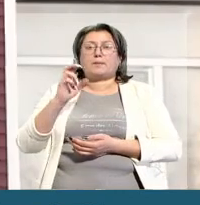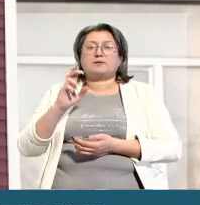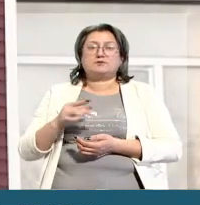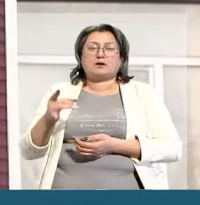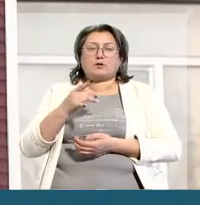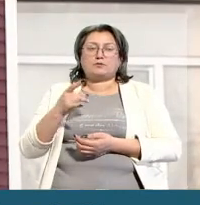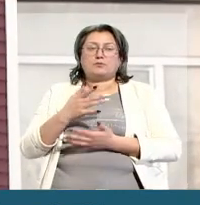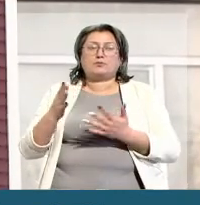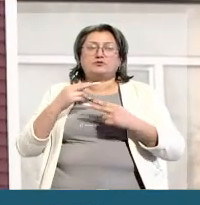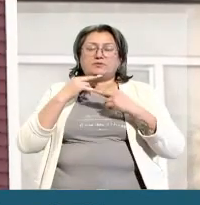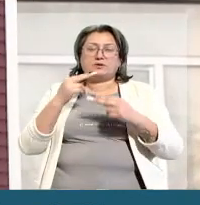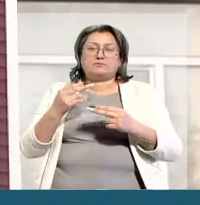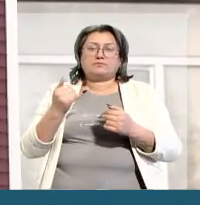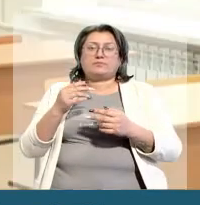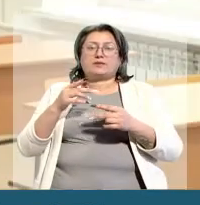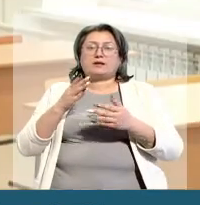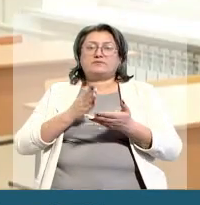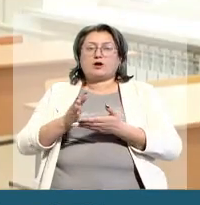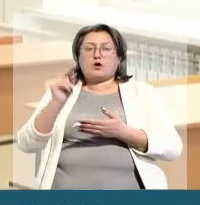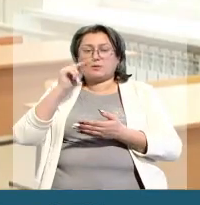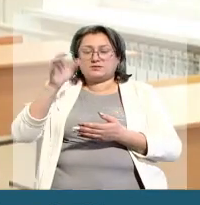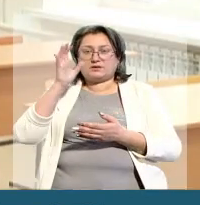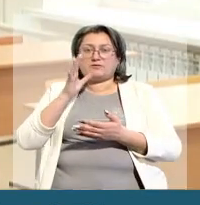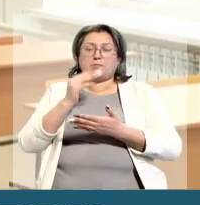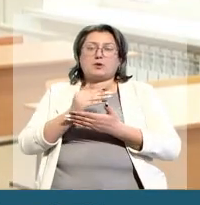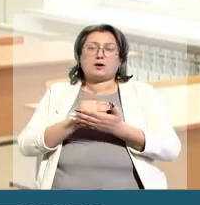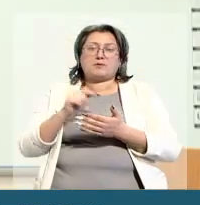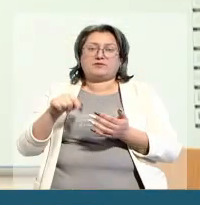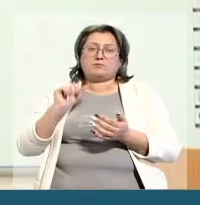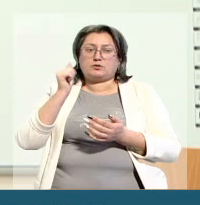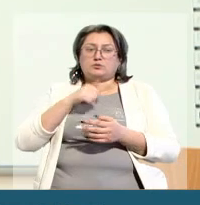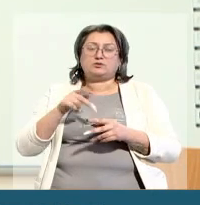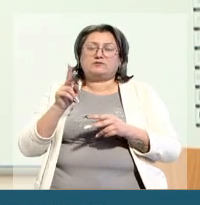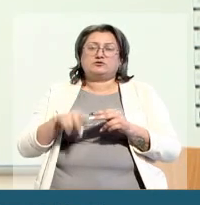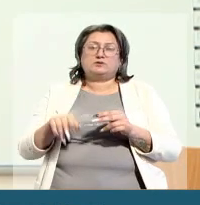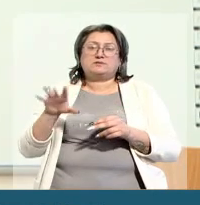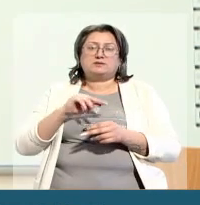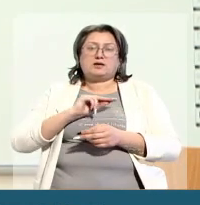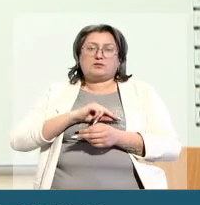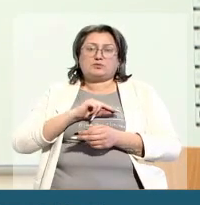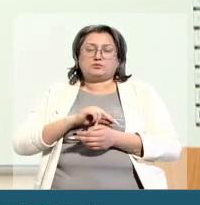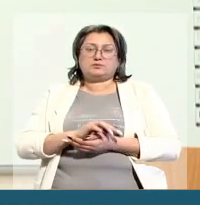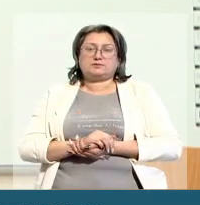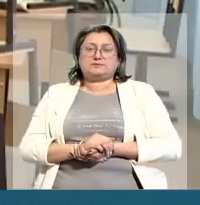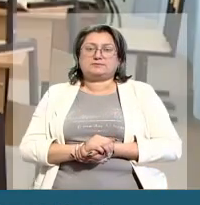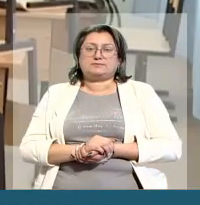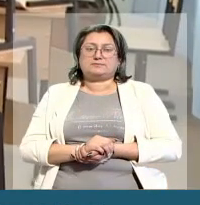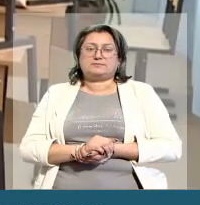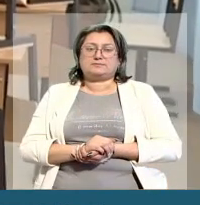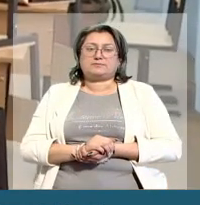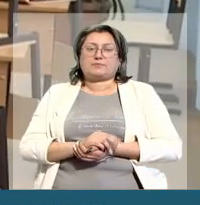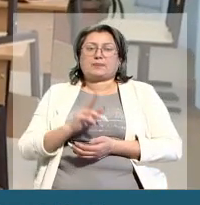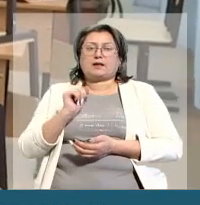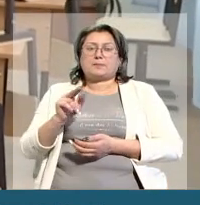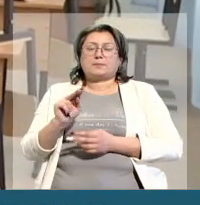да ерекше көңіл бөлінуде. Бағдарлама барысында ағымдағы жылы Жангелдин жалпы білім беретін мектебінде күрделі жөндеу жұмыстары